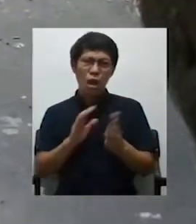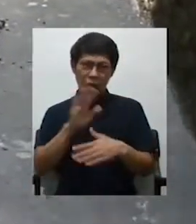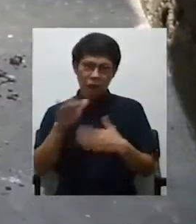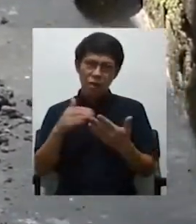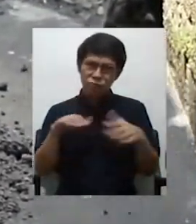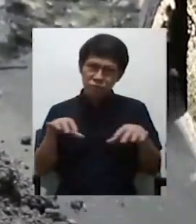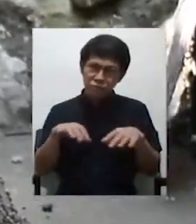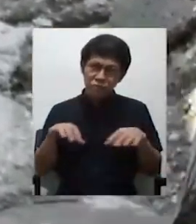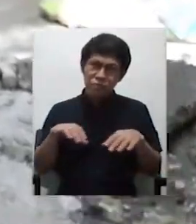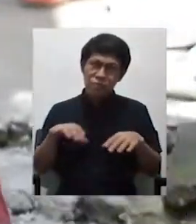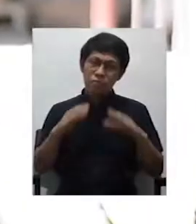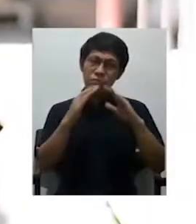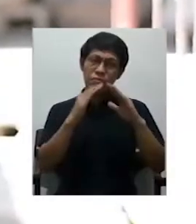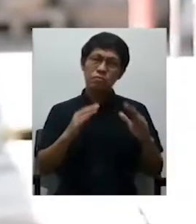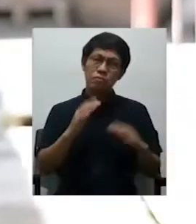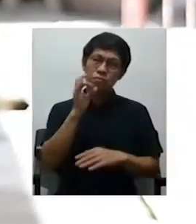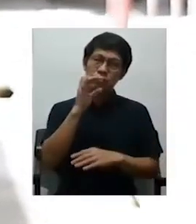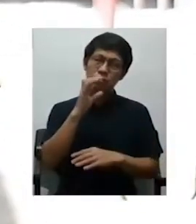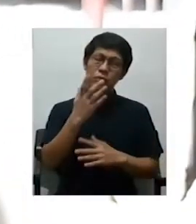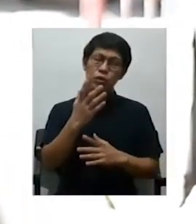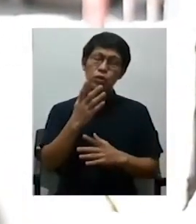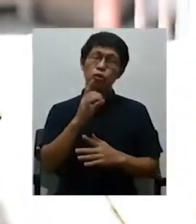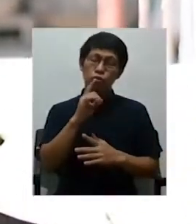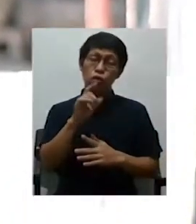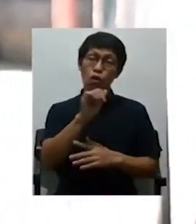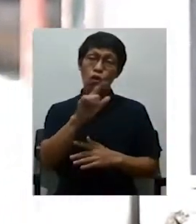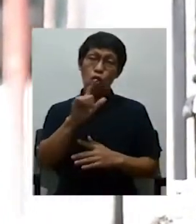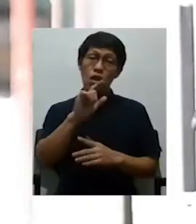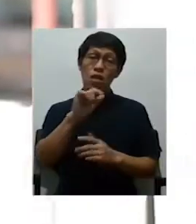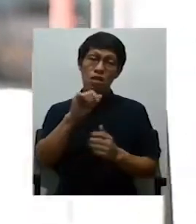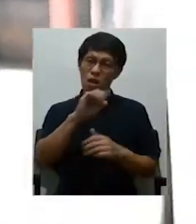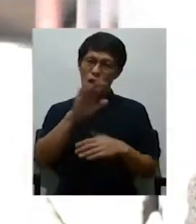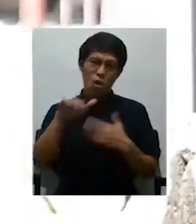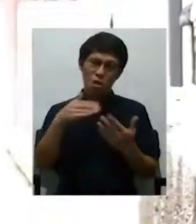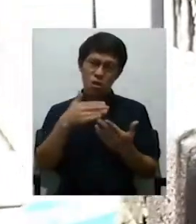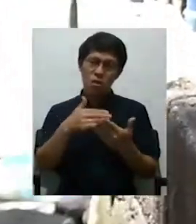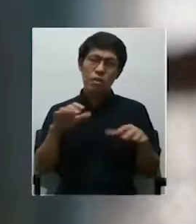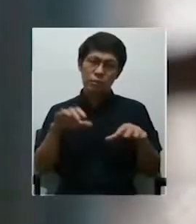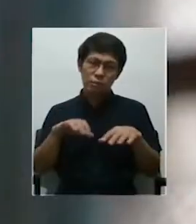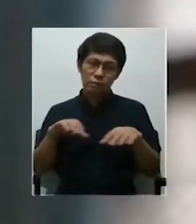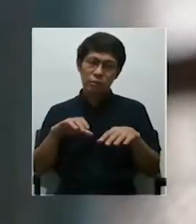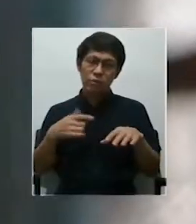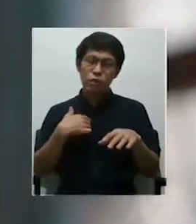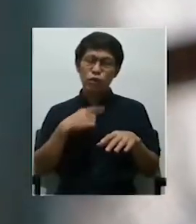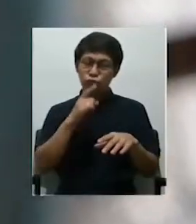na pangkain. Sa maghapon po, sasapat siya. Pero pag kinabukasan naman po at wala kang